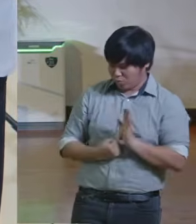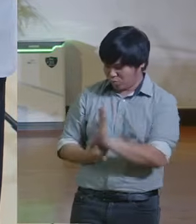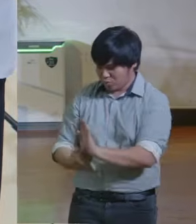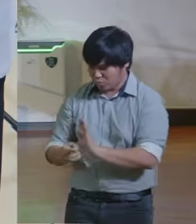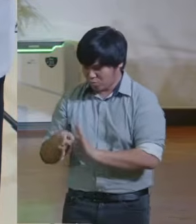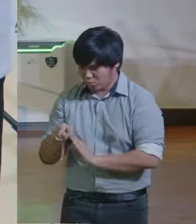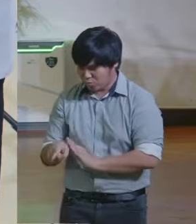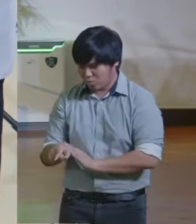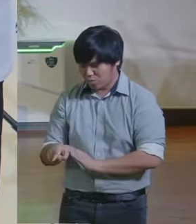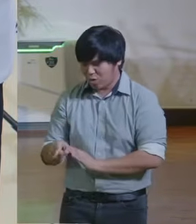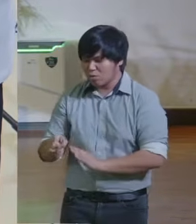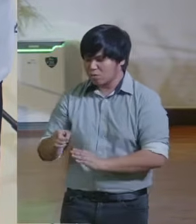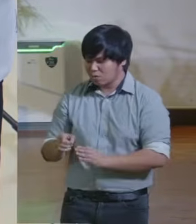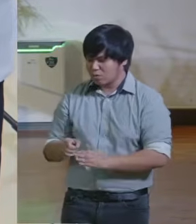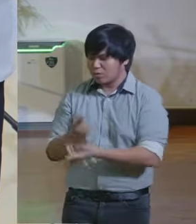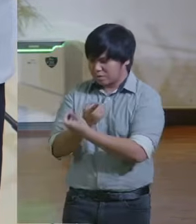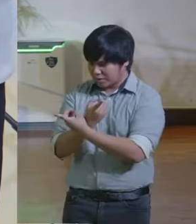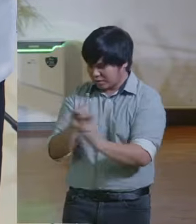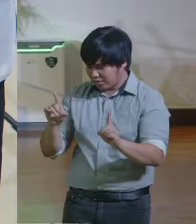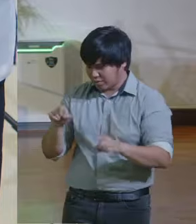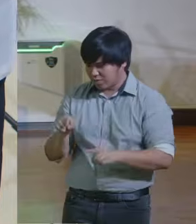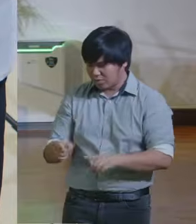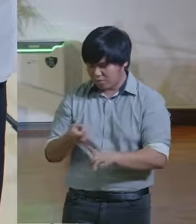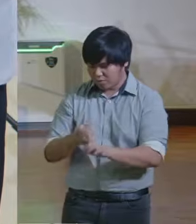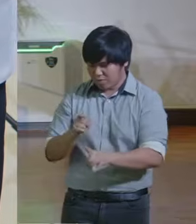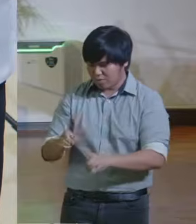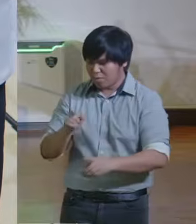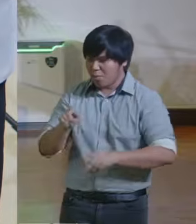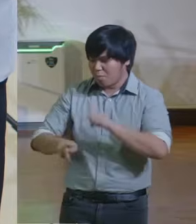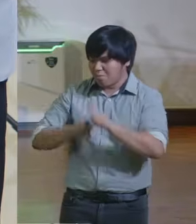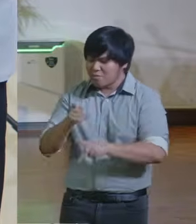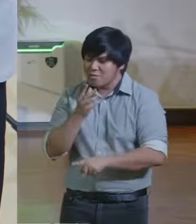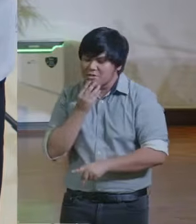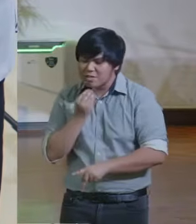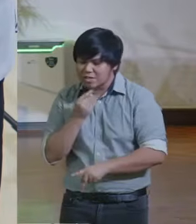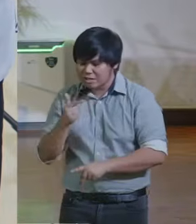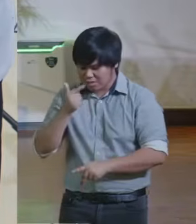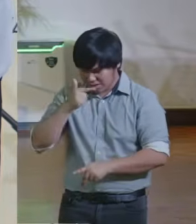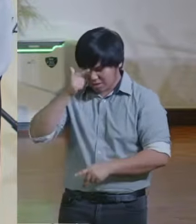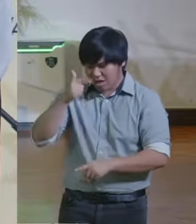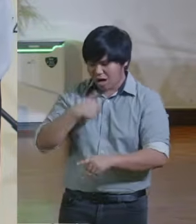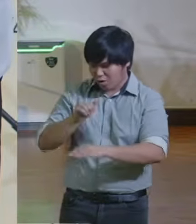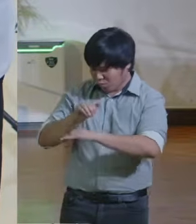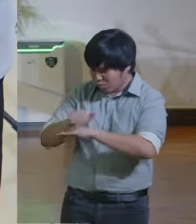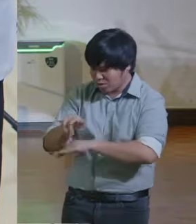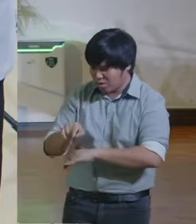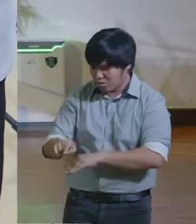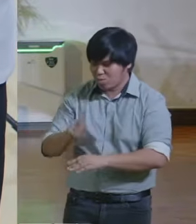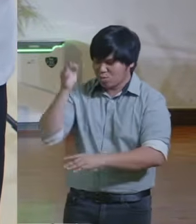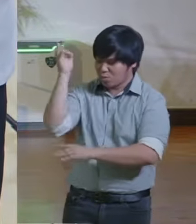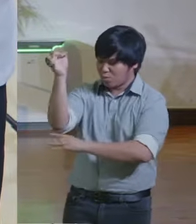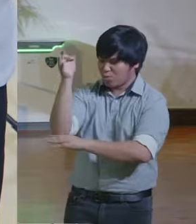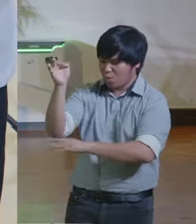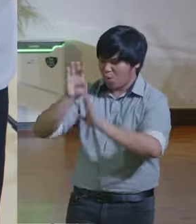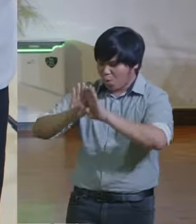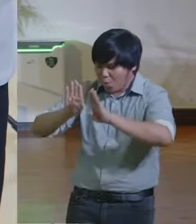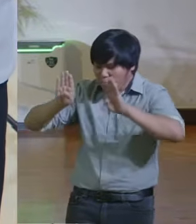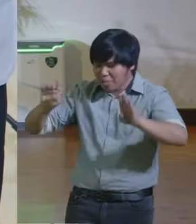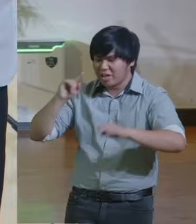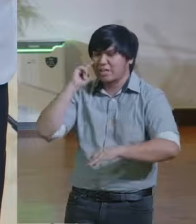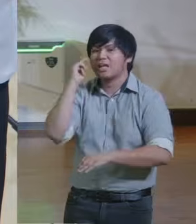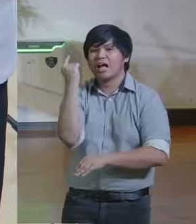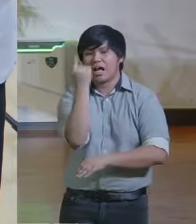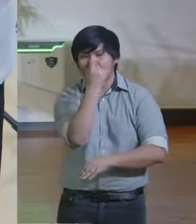you, delivering you from your people and from the Gentiles to whom I am sending you, to open their